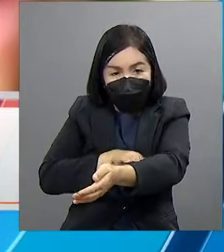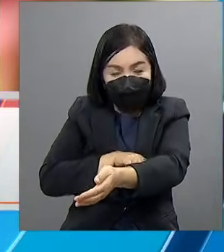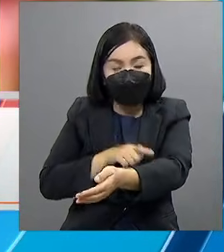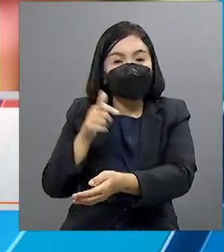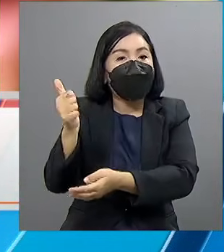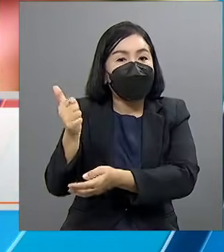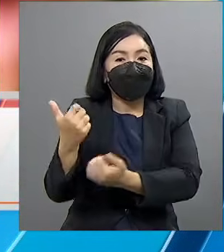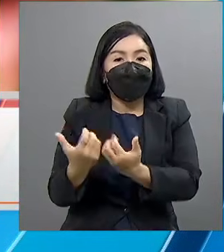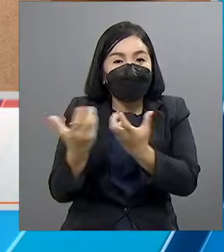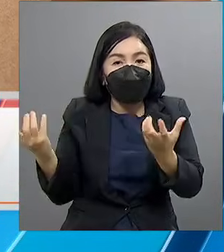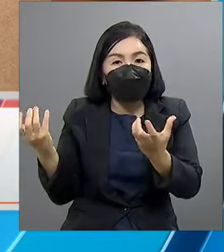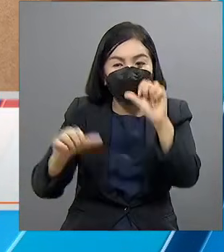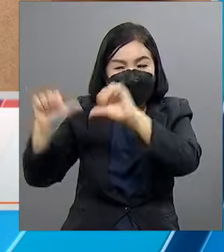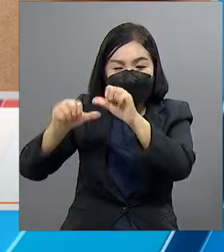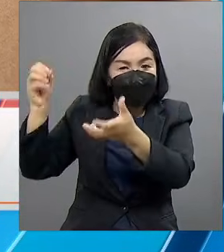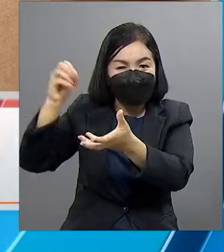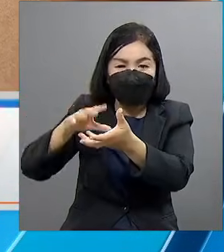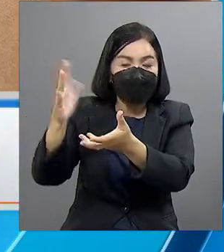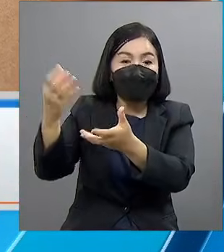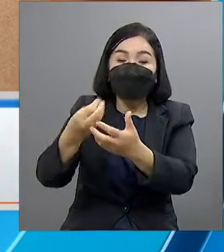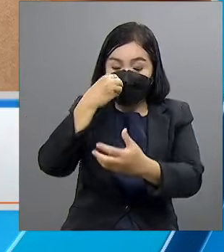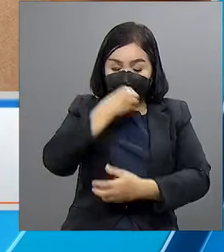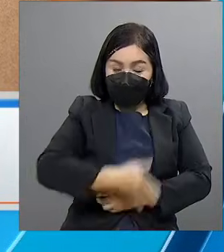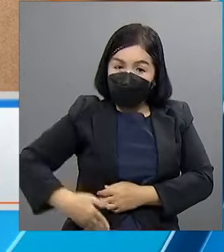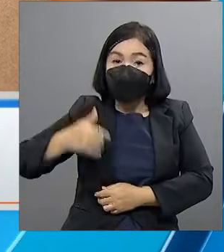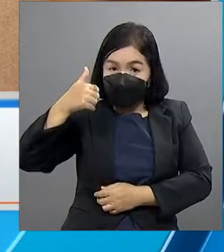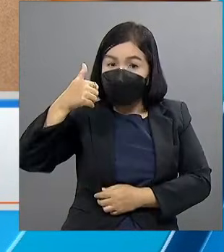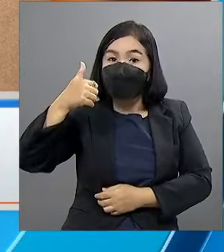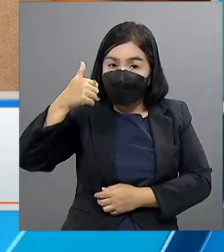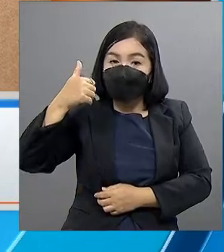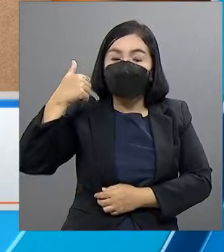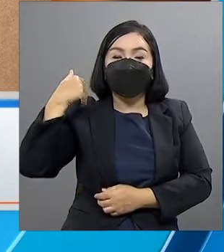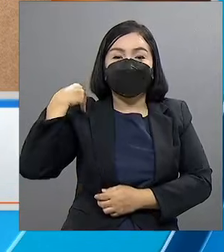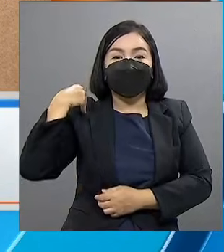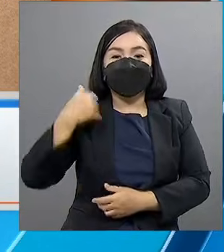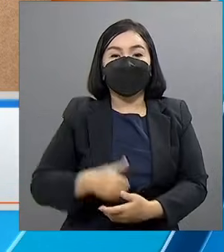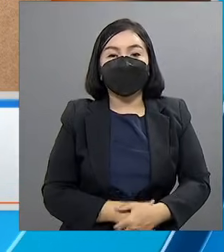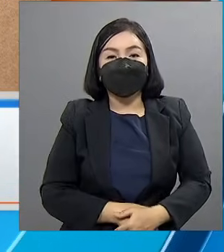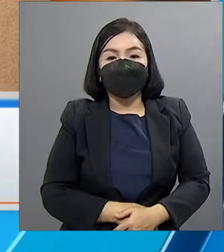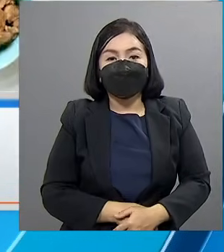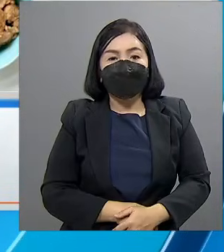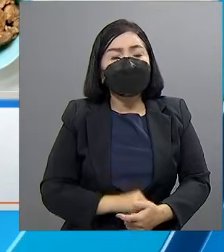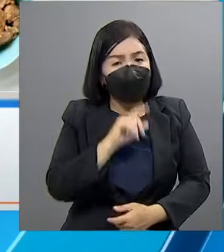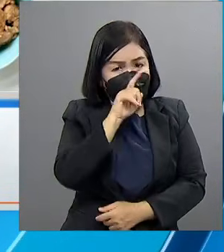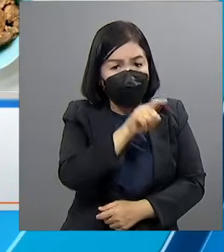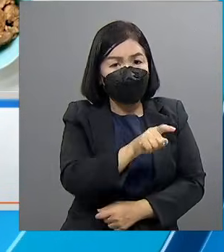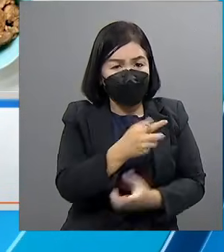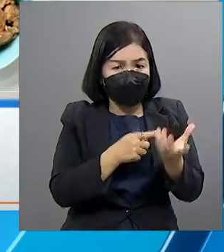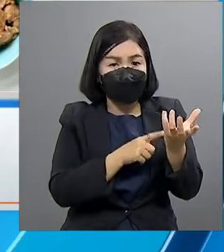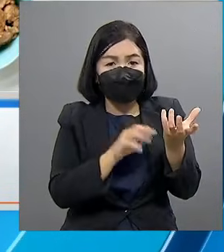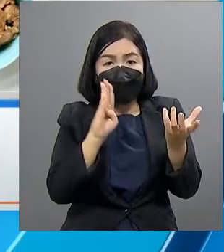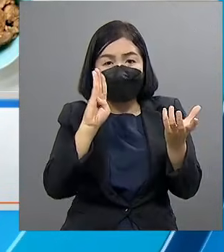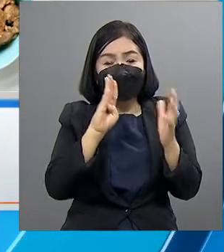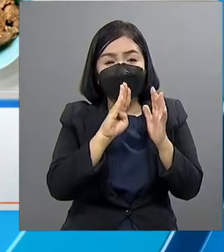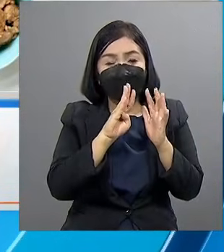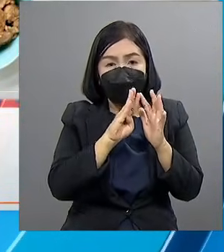ด้วยค่ะก็คือดีต่อสุขภาพด้วยอะไรแบบนี้ค่ะ ค่ะนะคะเห็นว่าบะจ่างนี้เนี่ยมาเพราะว่าสถานการณ์โ